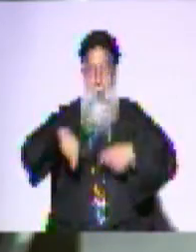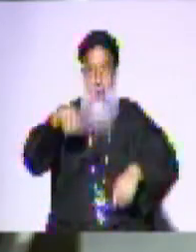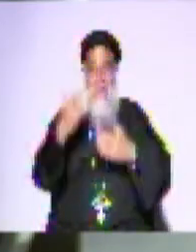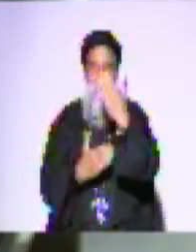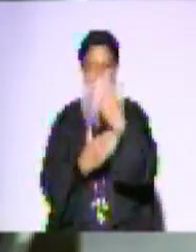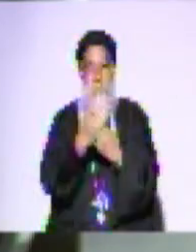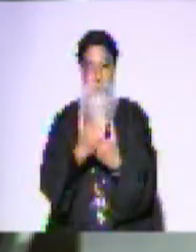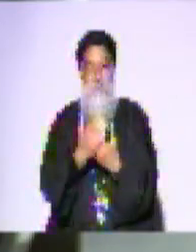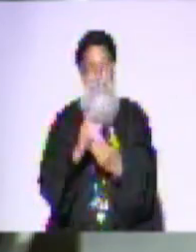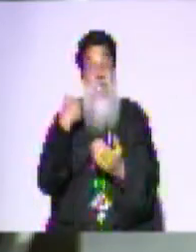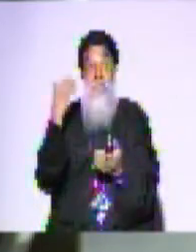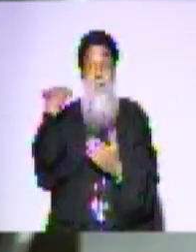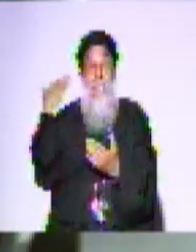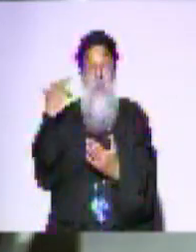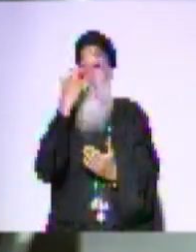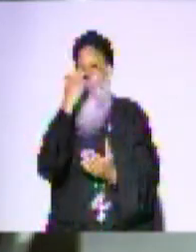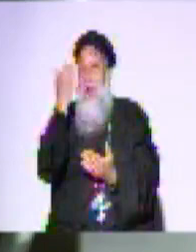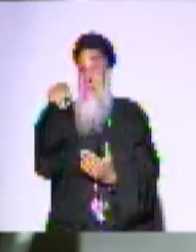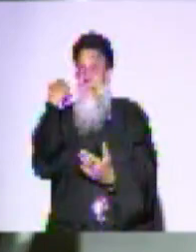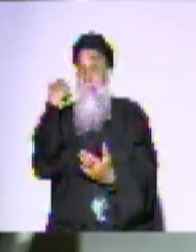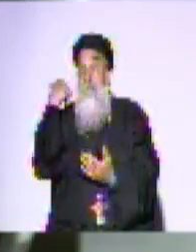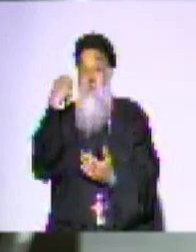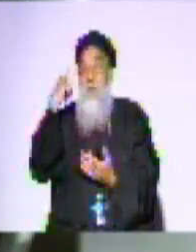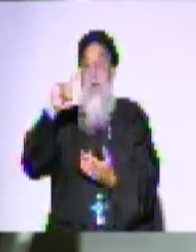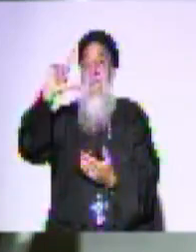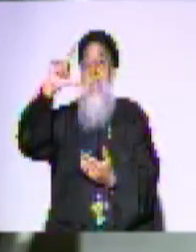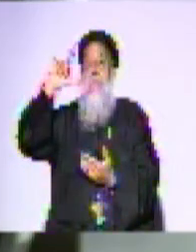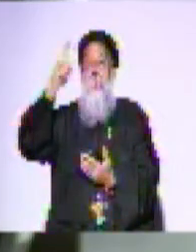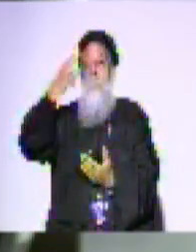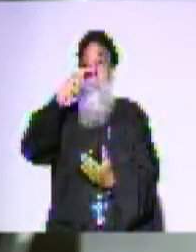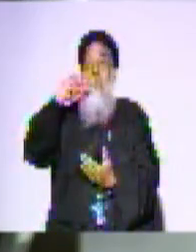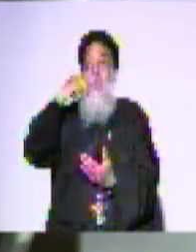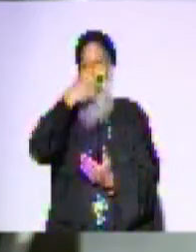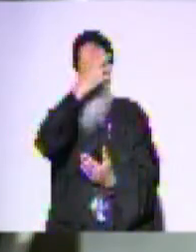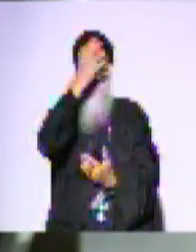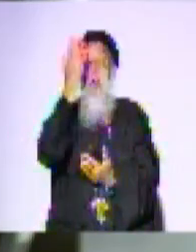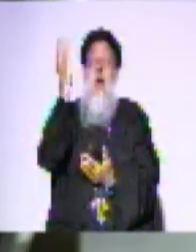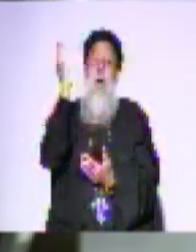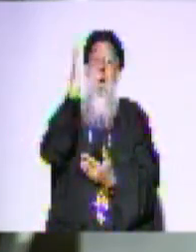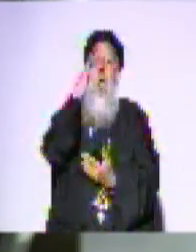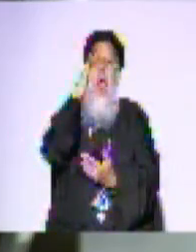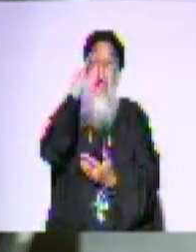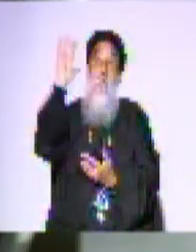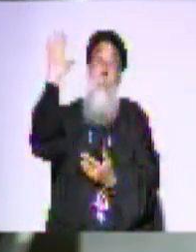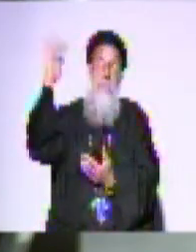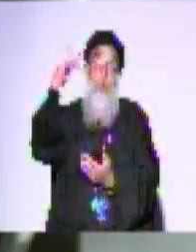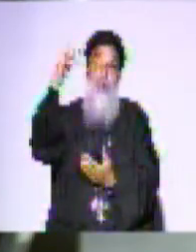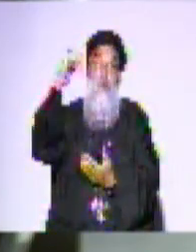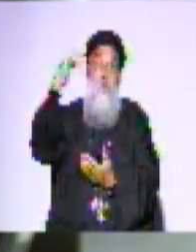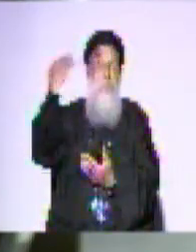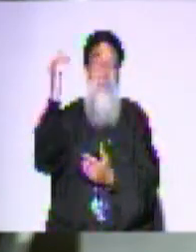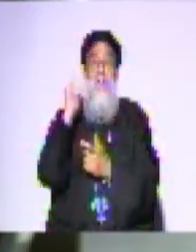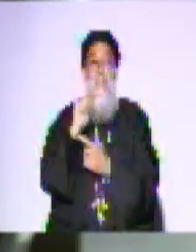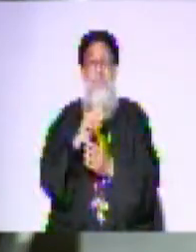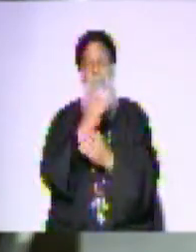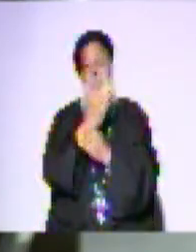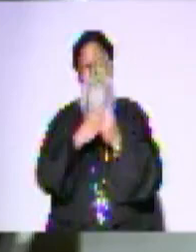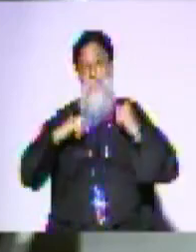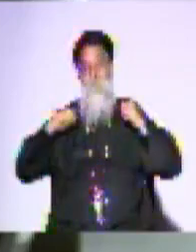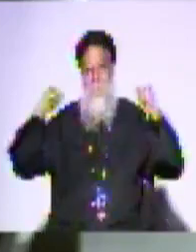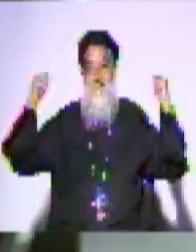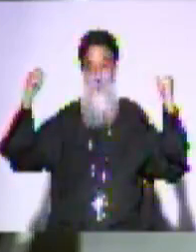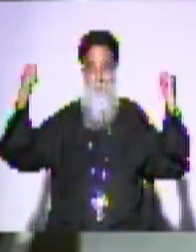كان آدم الأول رأس البشرية القديمة. المسيح بقى له المجد، آدم الثاني رأس البشرية